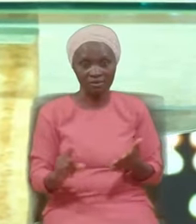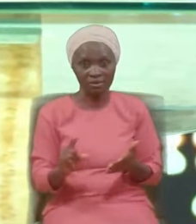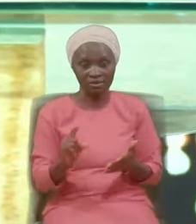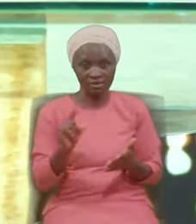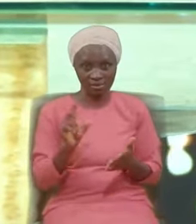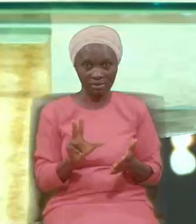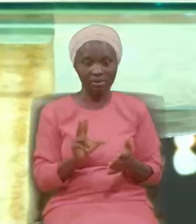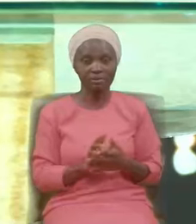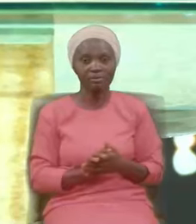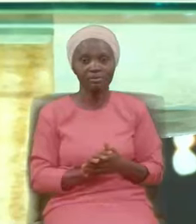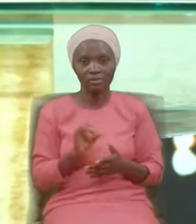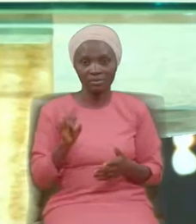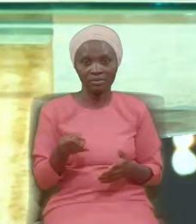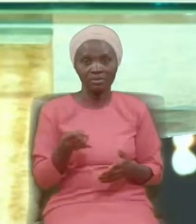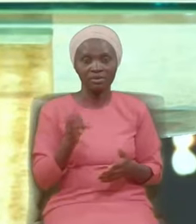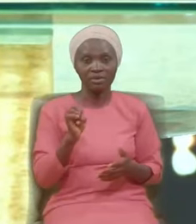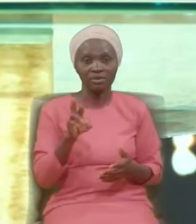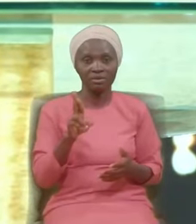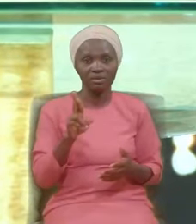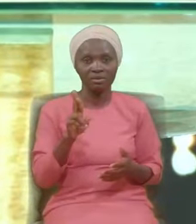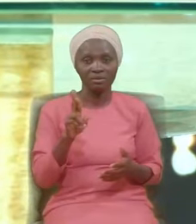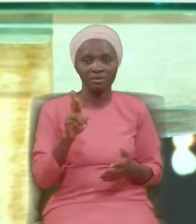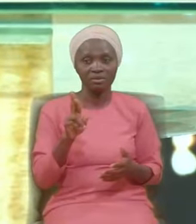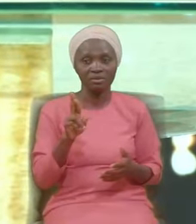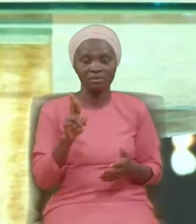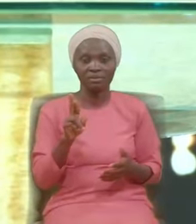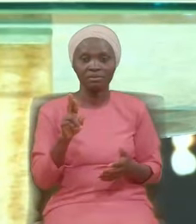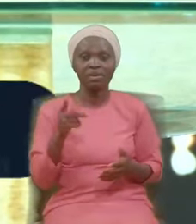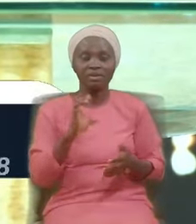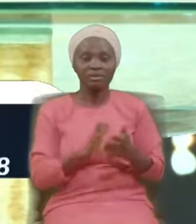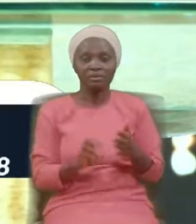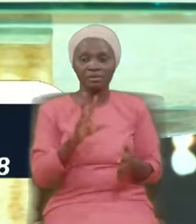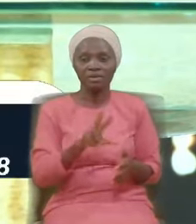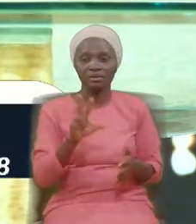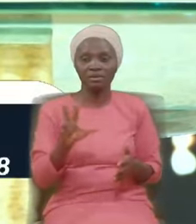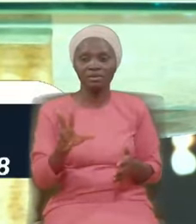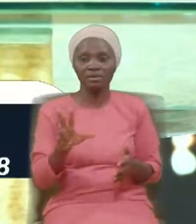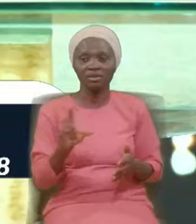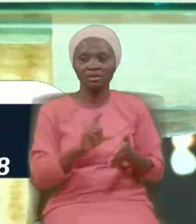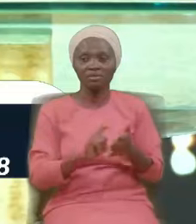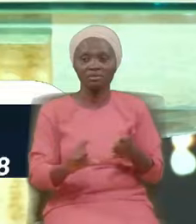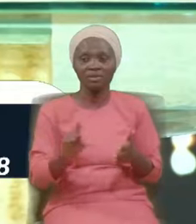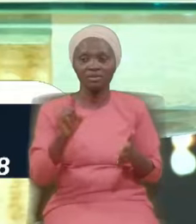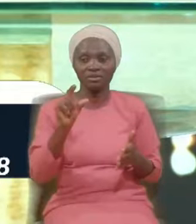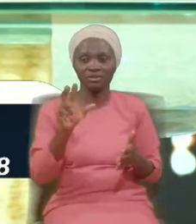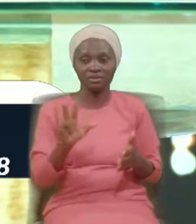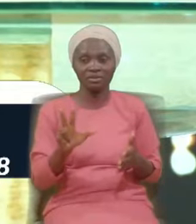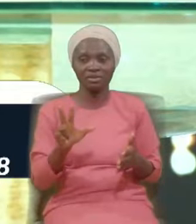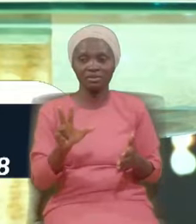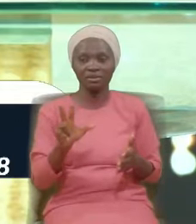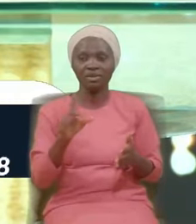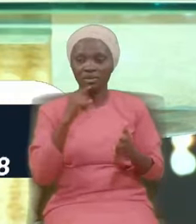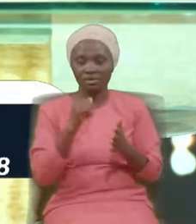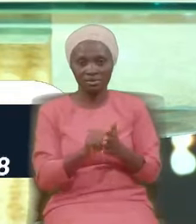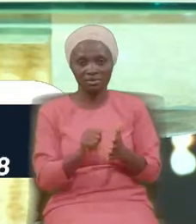verset 3. Jérémie au chapitre 33, verset 3. Invoque-moi, je te